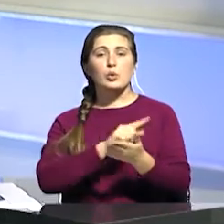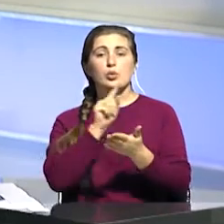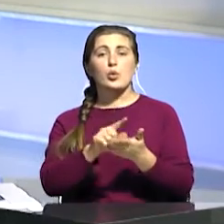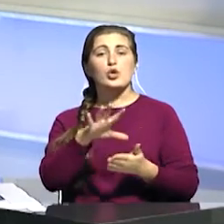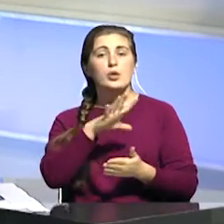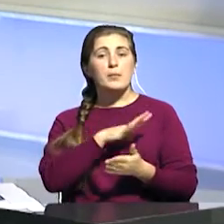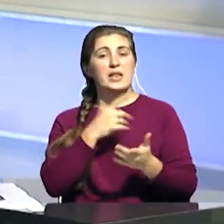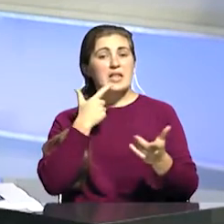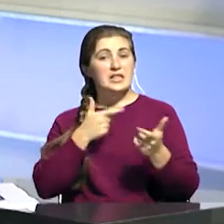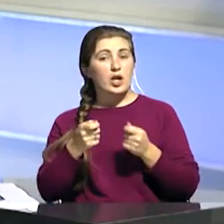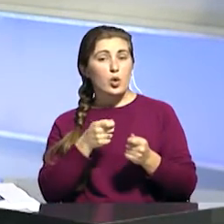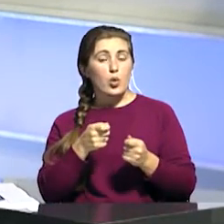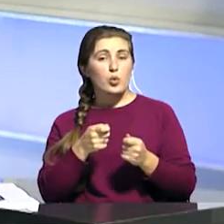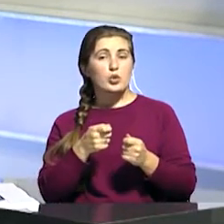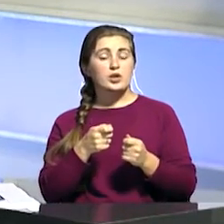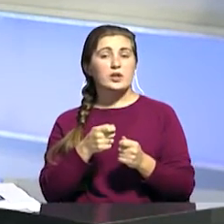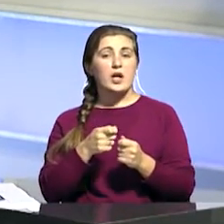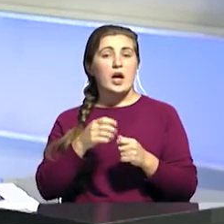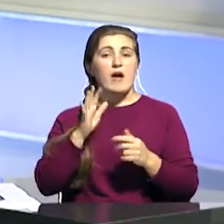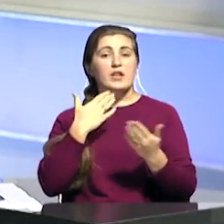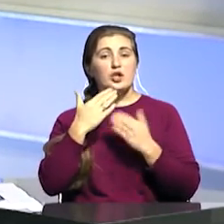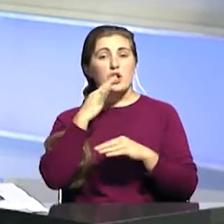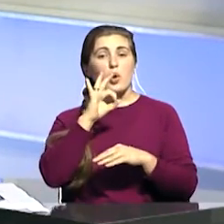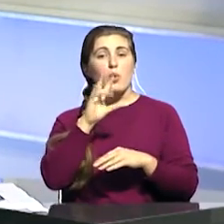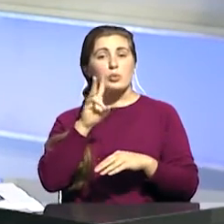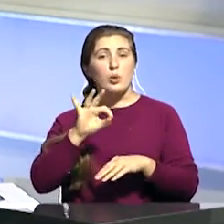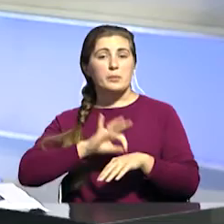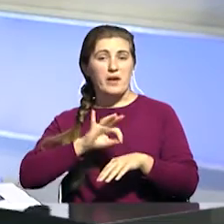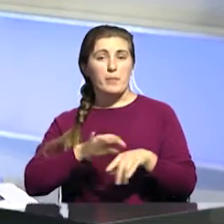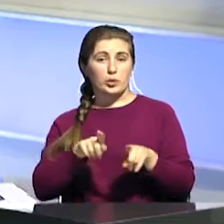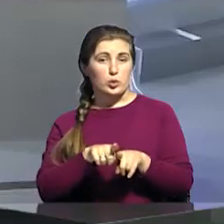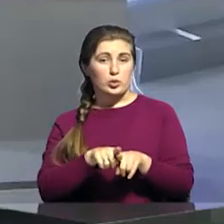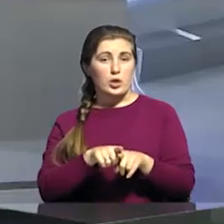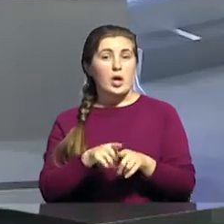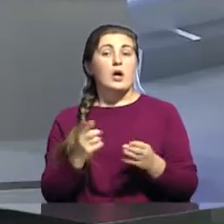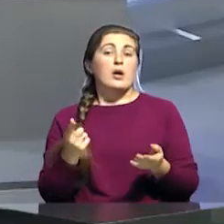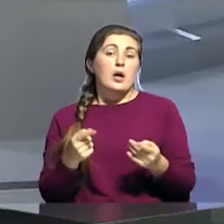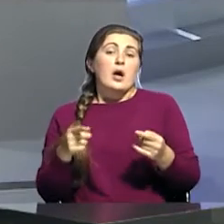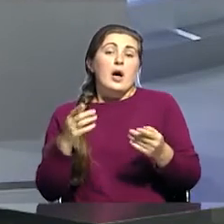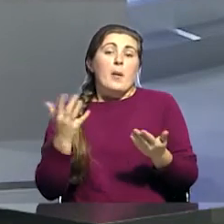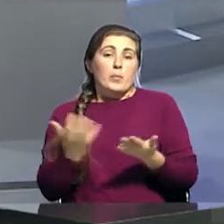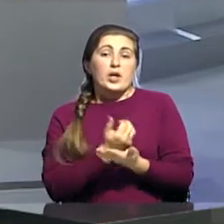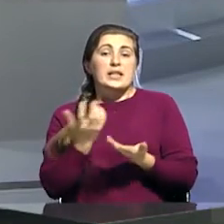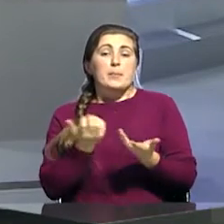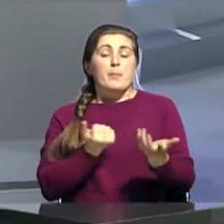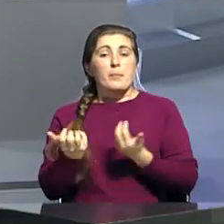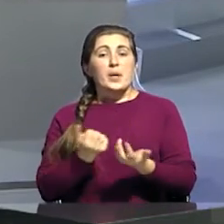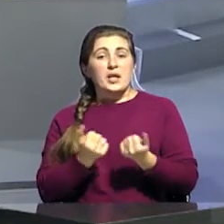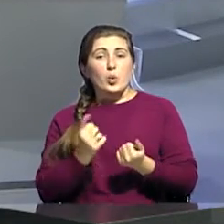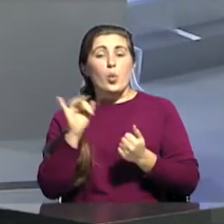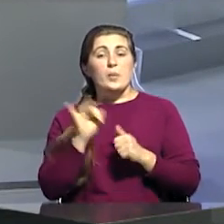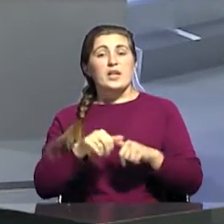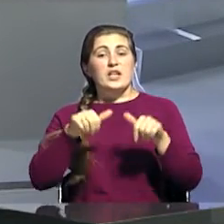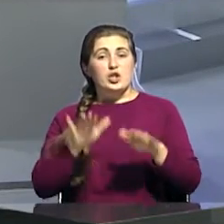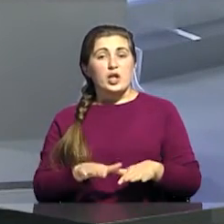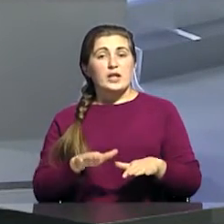быть насторожен в отношении и онкозаболеваний тоже. То есть непосредственно прием и непосредственно решение,